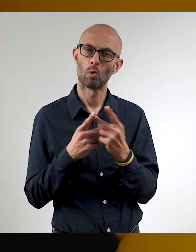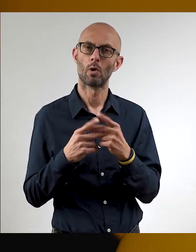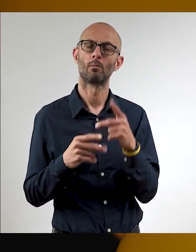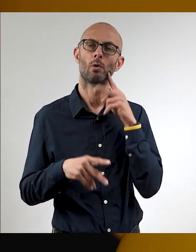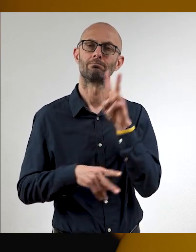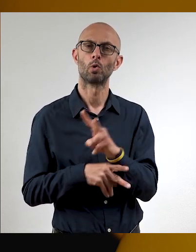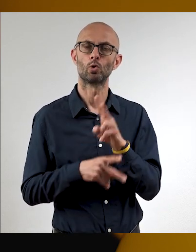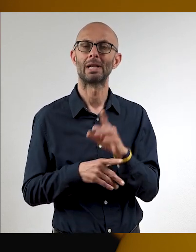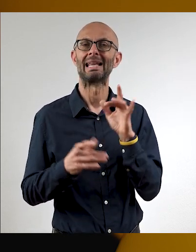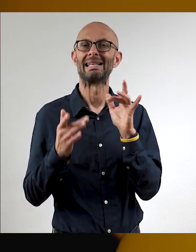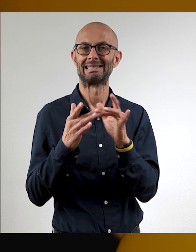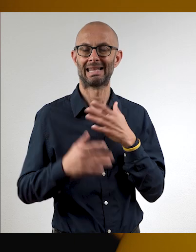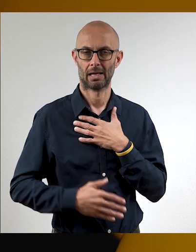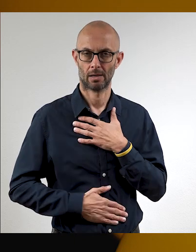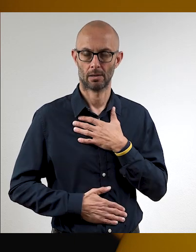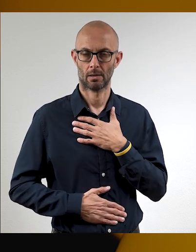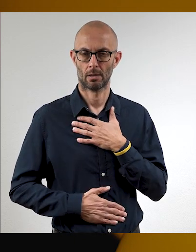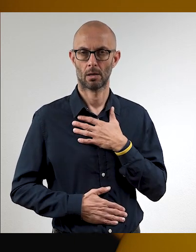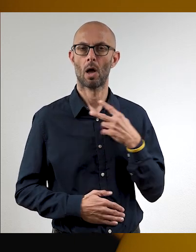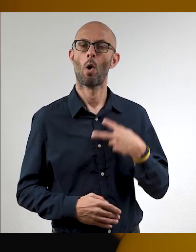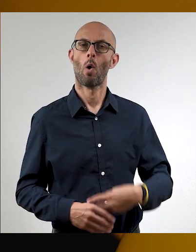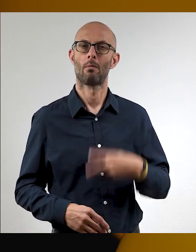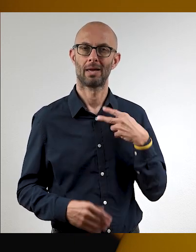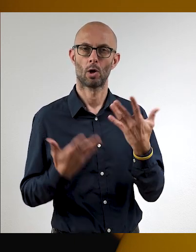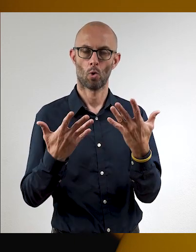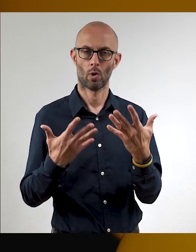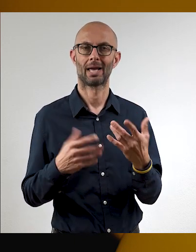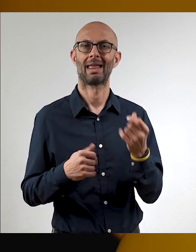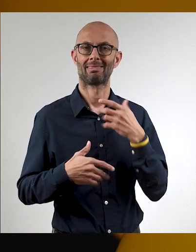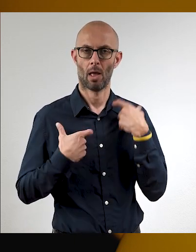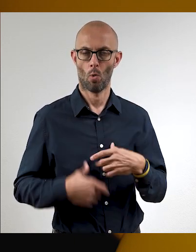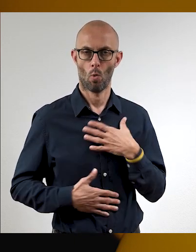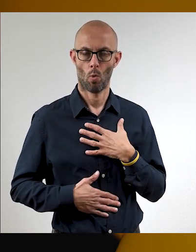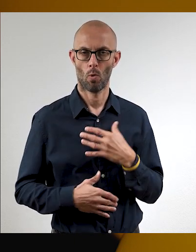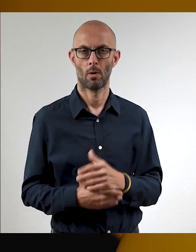bodite pozorni na stik obeh rok s telesom.